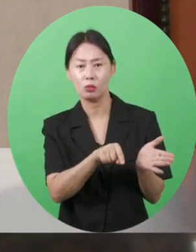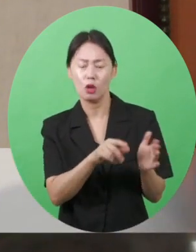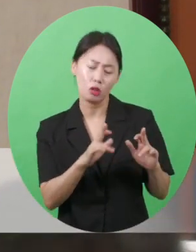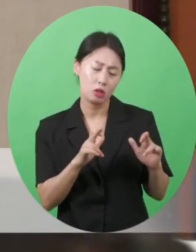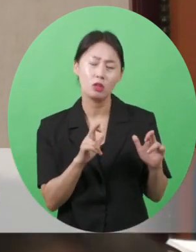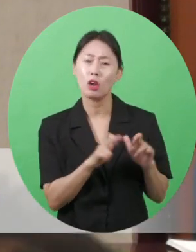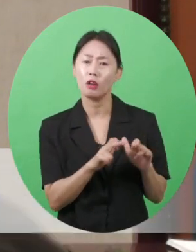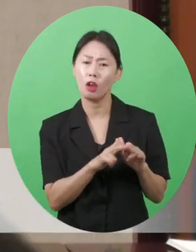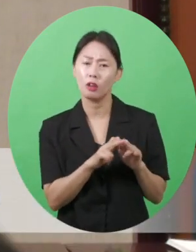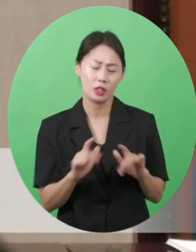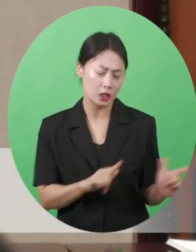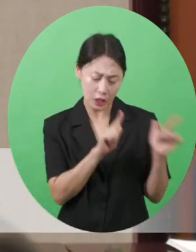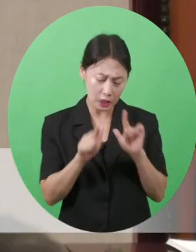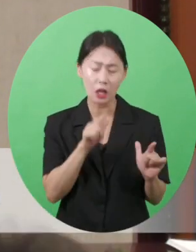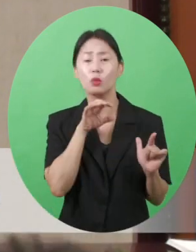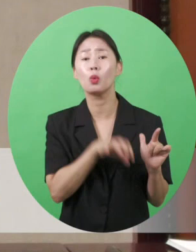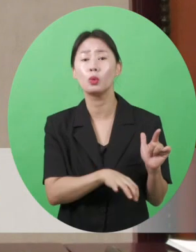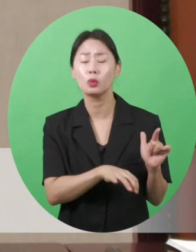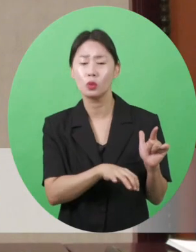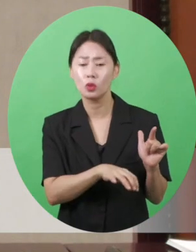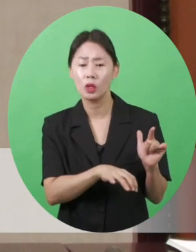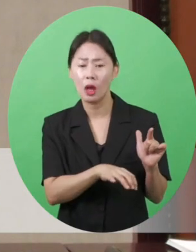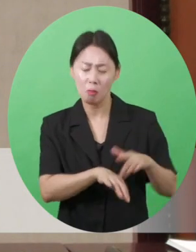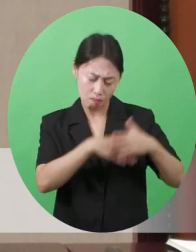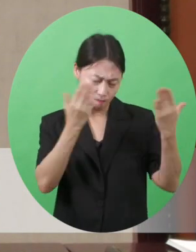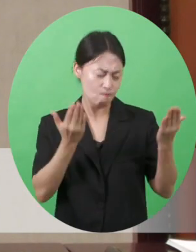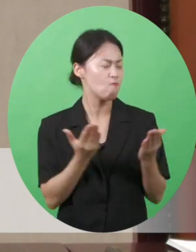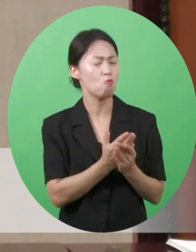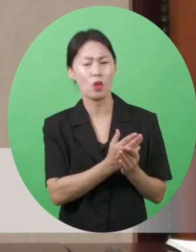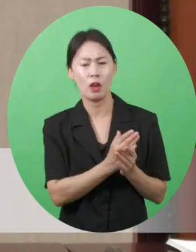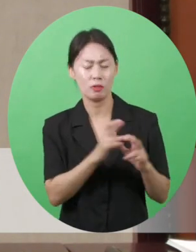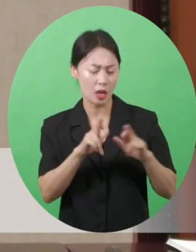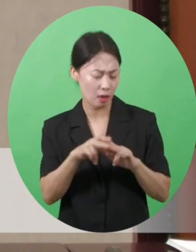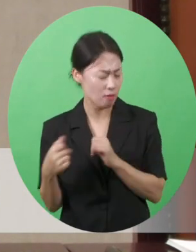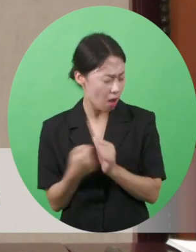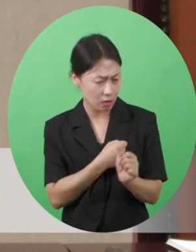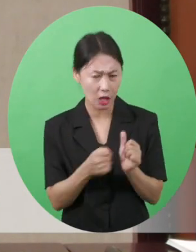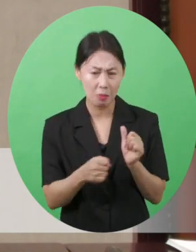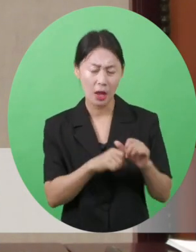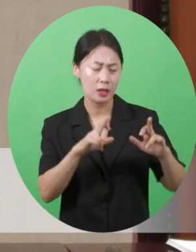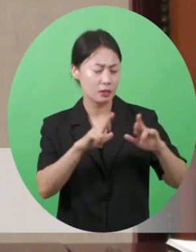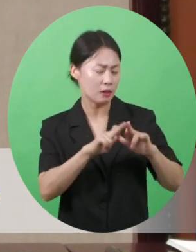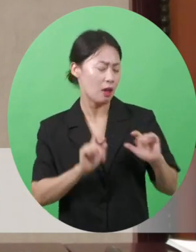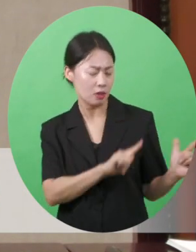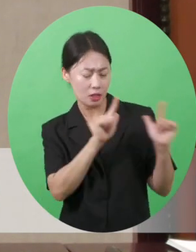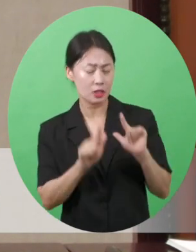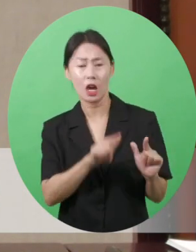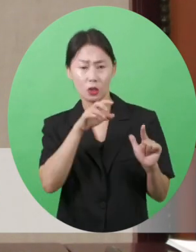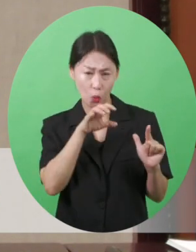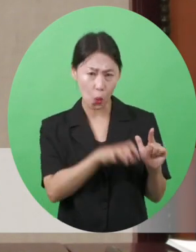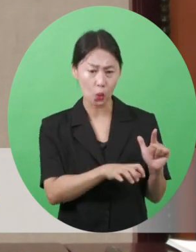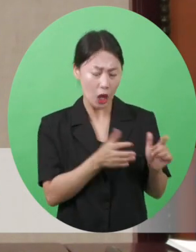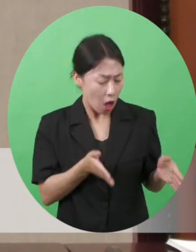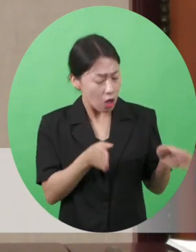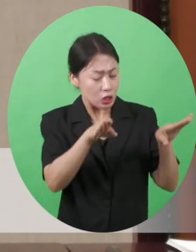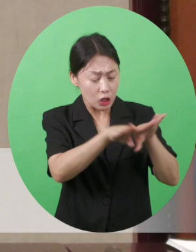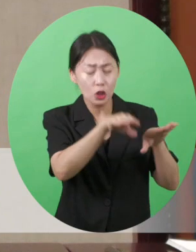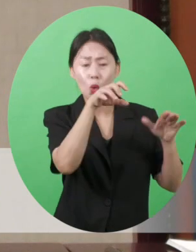적지 않습니다. 전체 우리 학대 발생에 있어서 우리 장애인 거주설을 비롯한